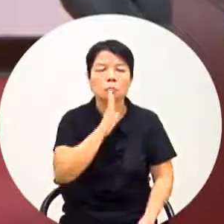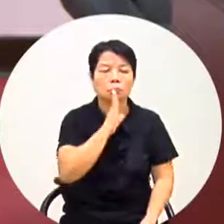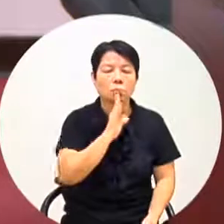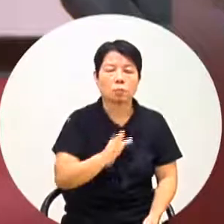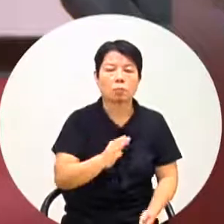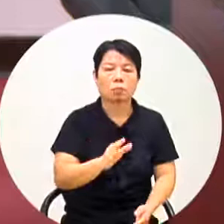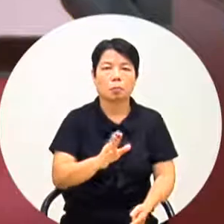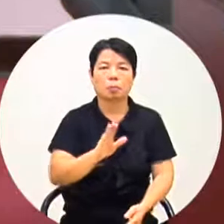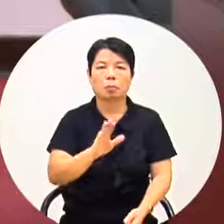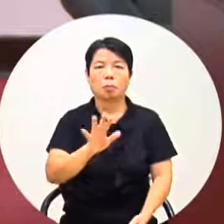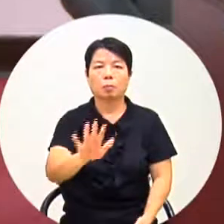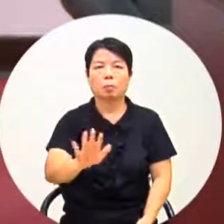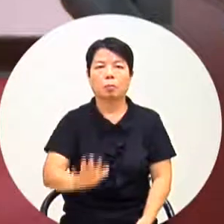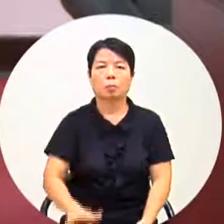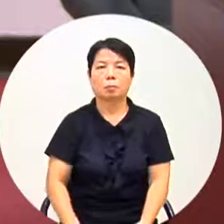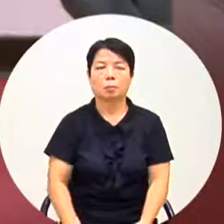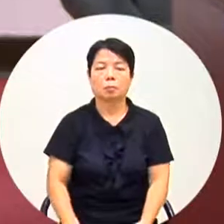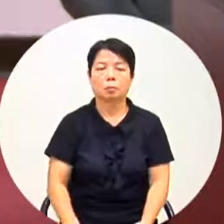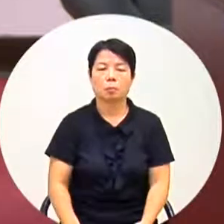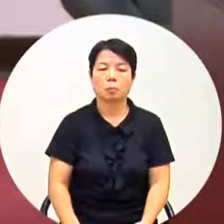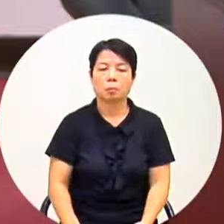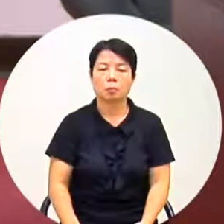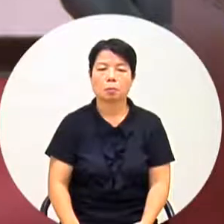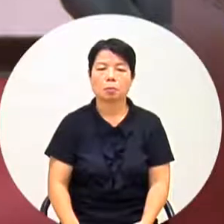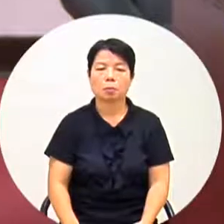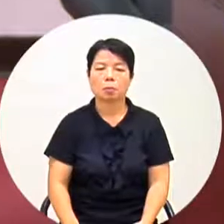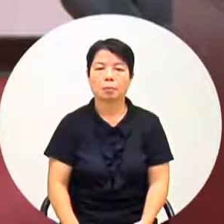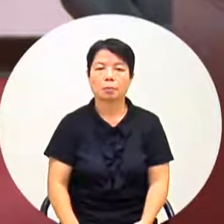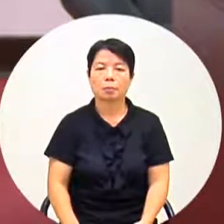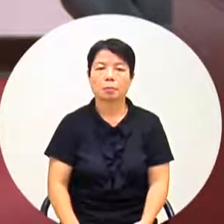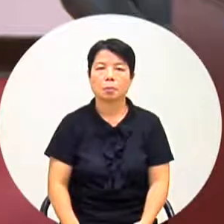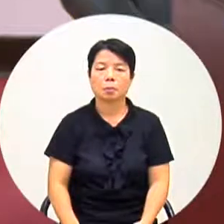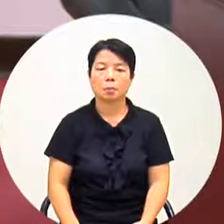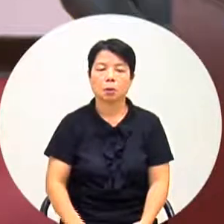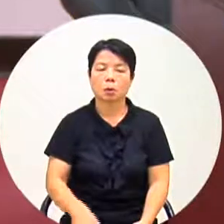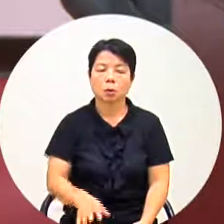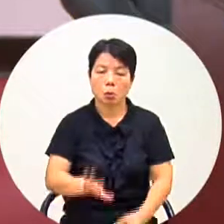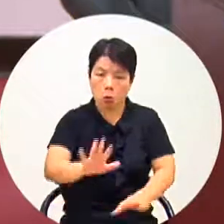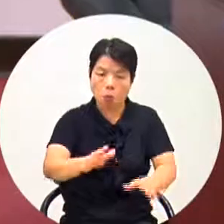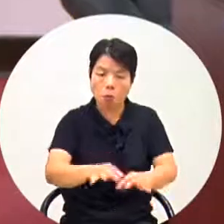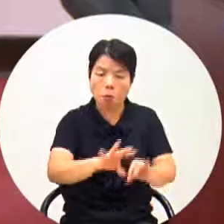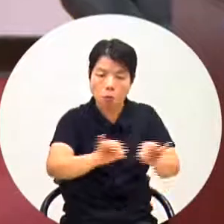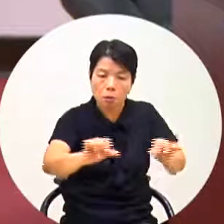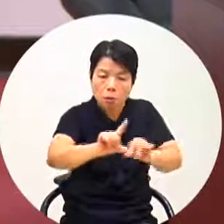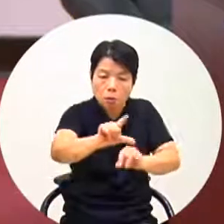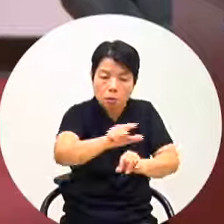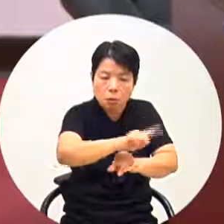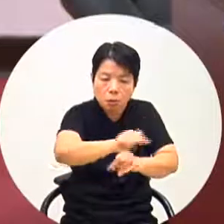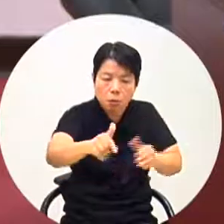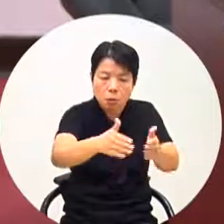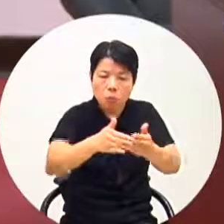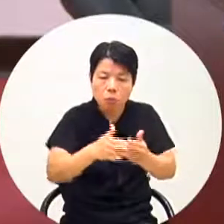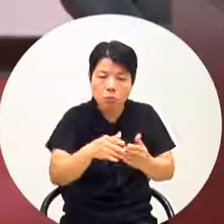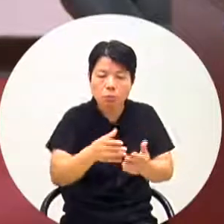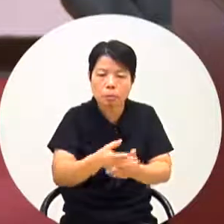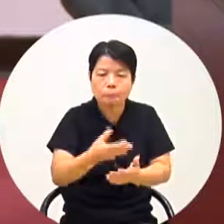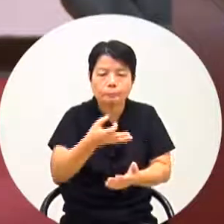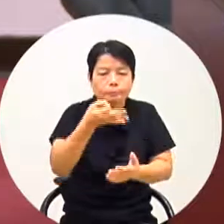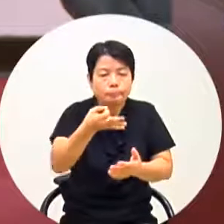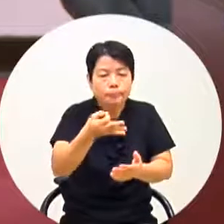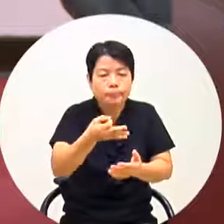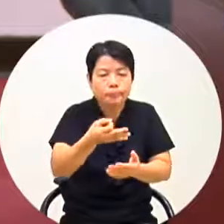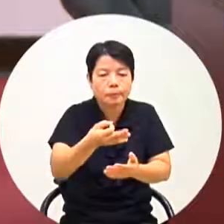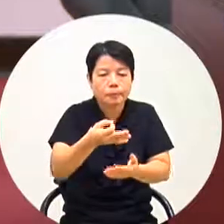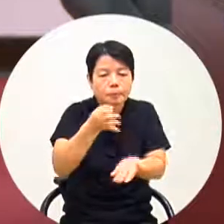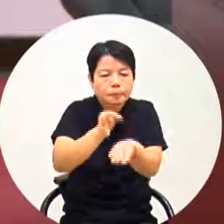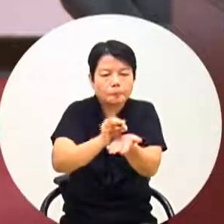有地板的这个额度啊？好，有没有最低的额度哈？哦，也请说